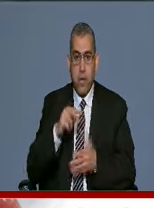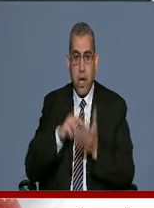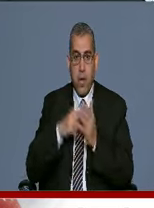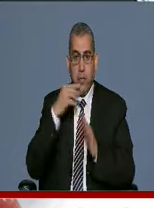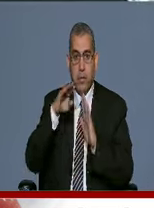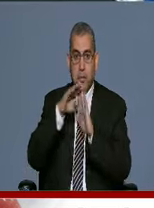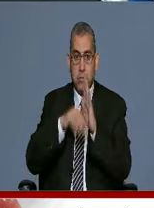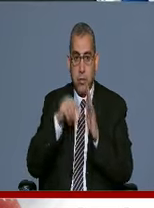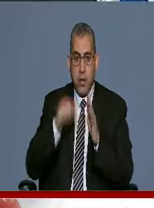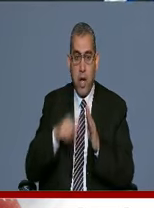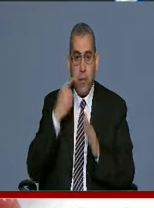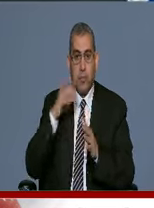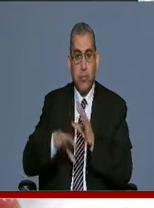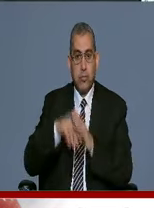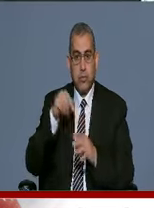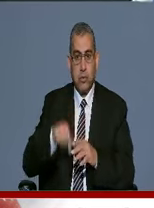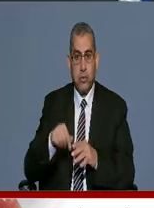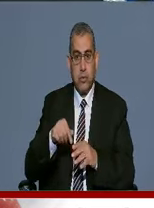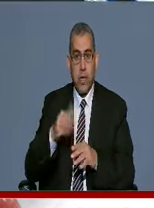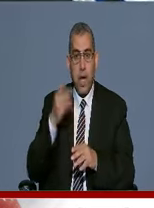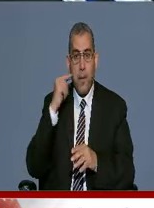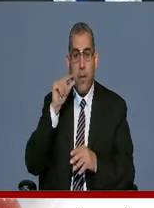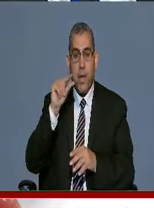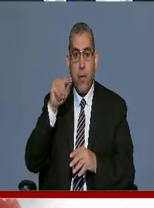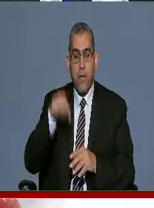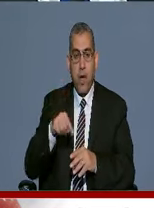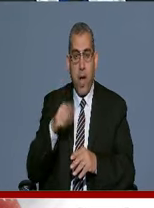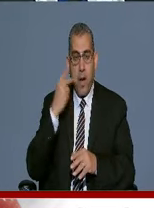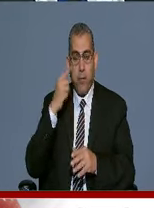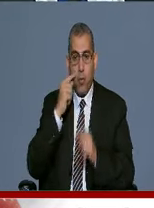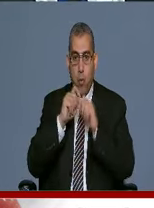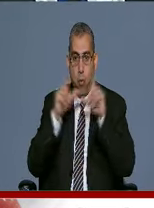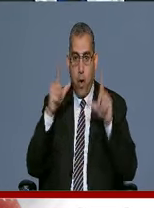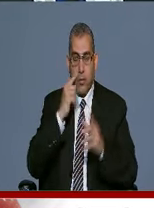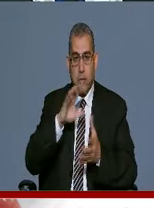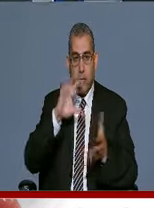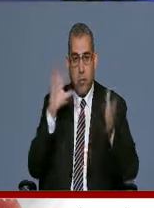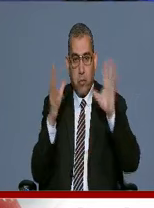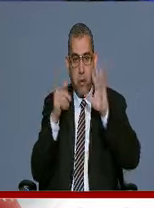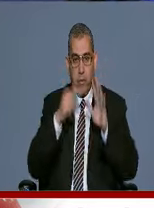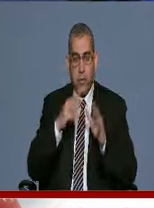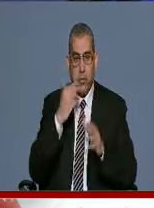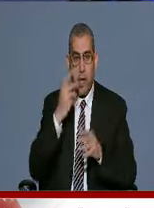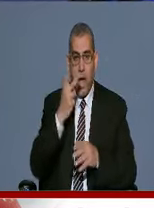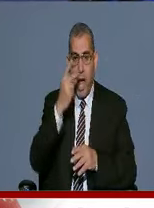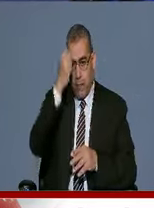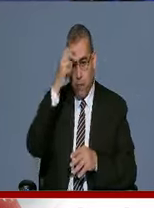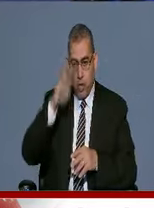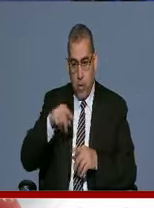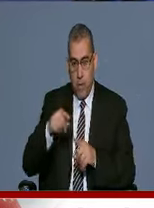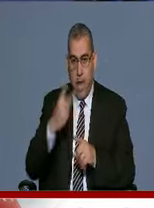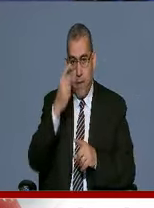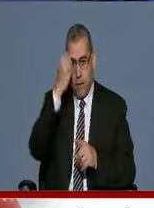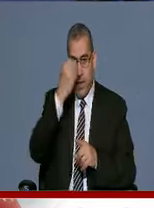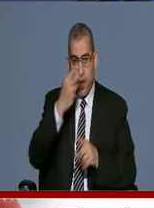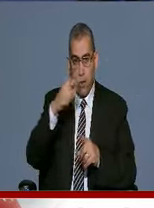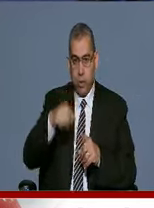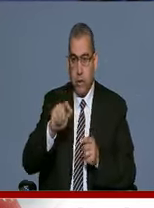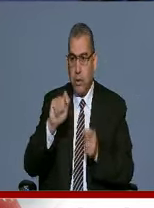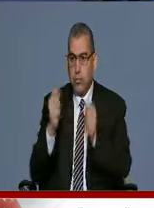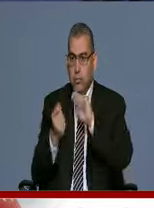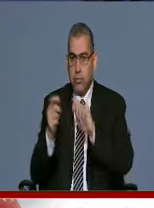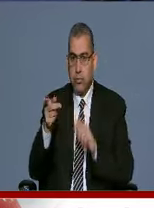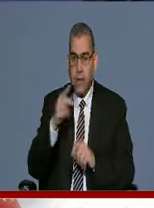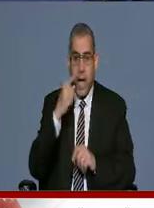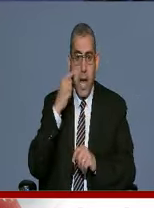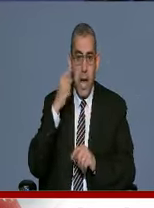مدينة سانت كاترين، وفي النموذج يا فندم بيوضح التغيرات اللي تمت من سنة 2018 لسنة 2023 باللون